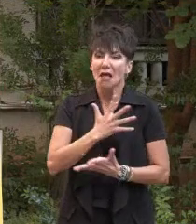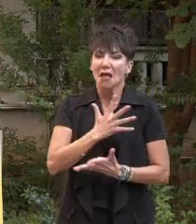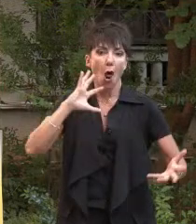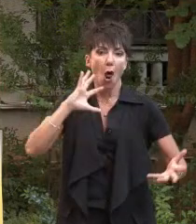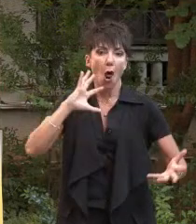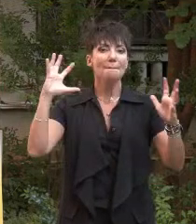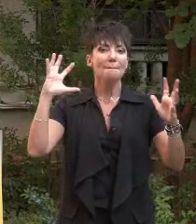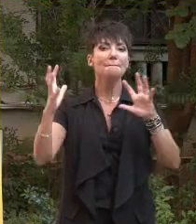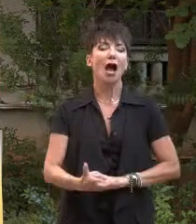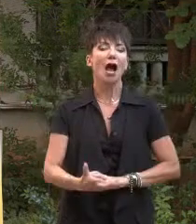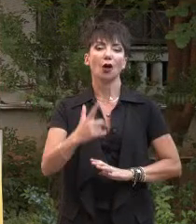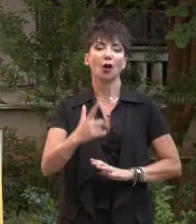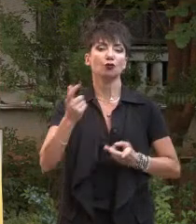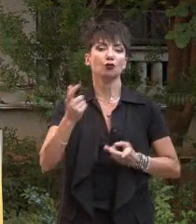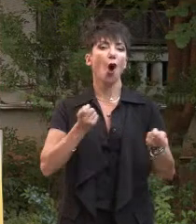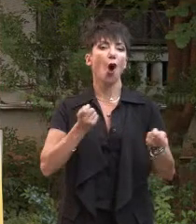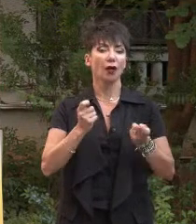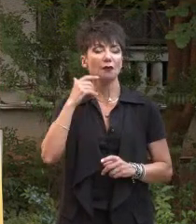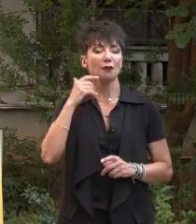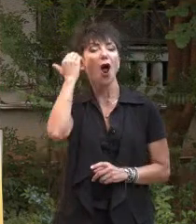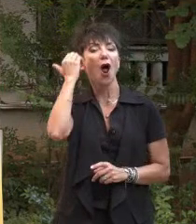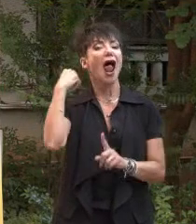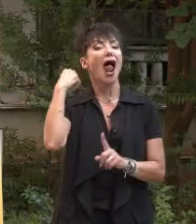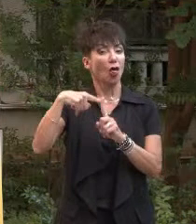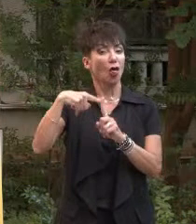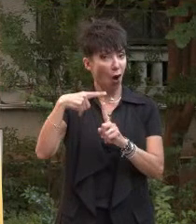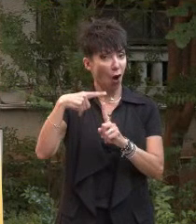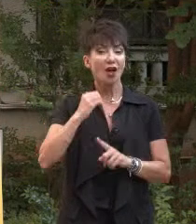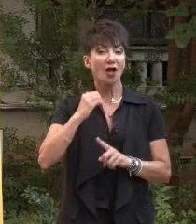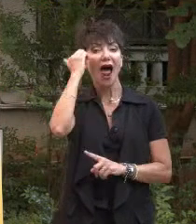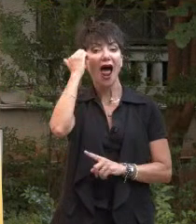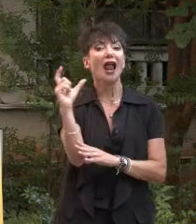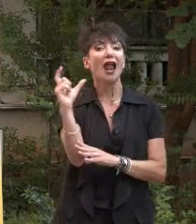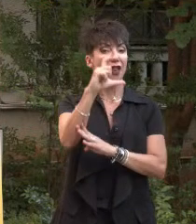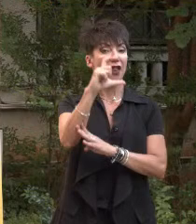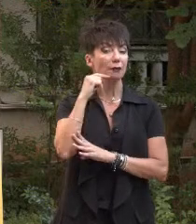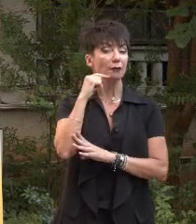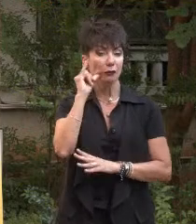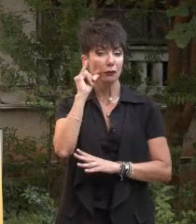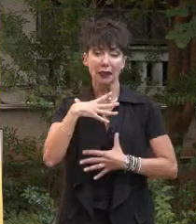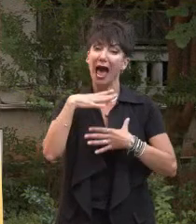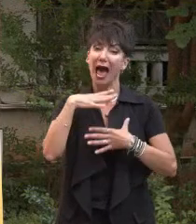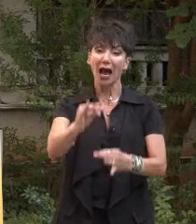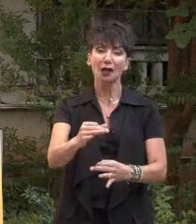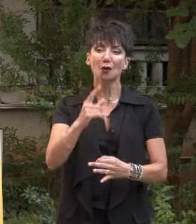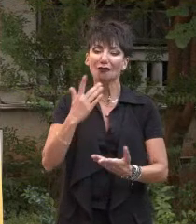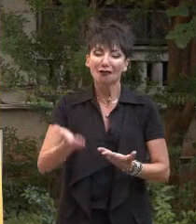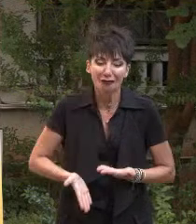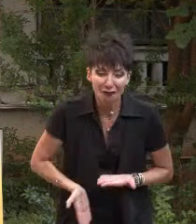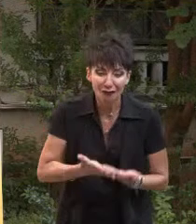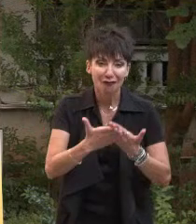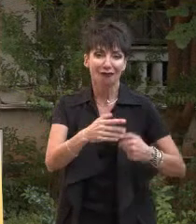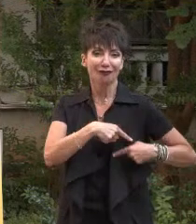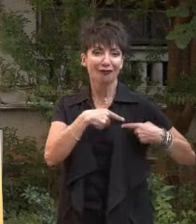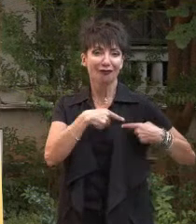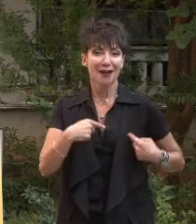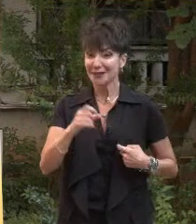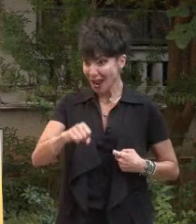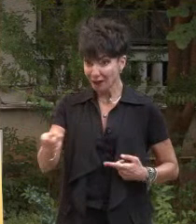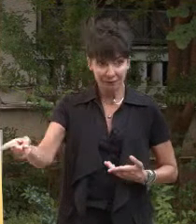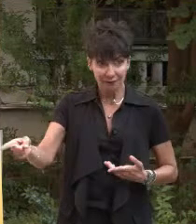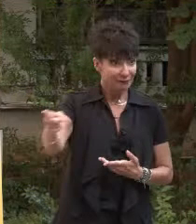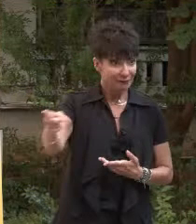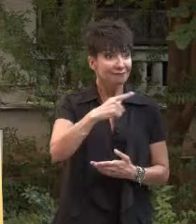παγκόσμιος ανθρωπιστικός οργανισμός, ο Ερυθρός Σταυρός και η Ερυθρά Ημισέλληνος. Ξέρω ότι θέλετε να αλλάξετε τον κόσμο και